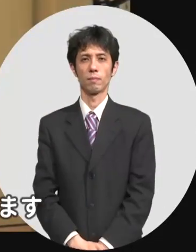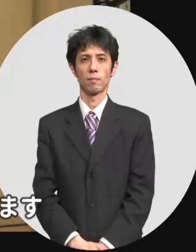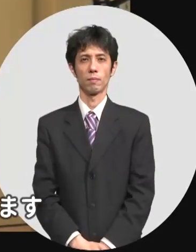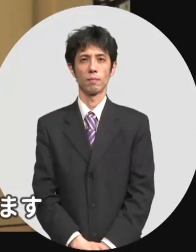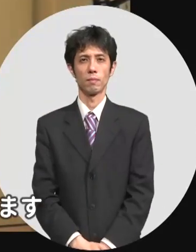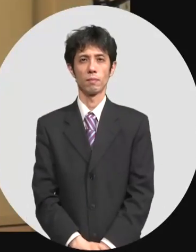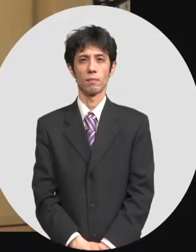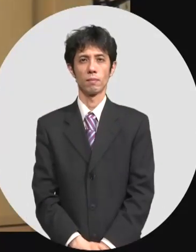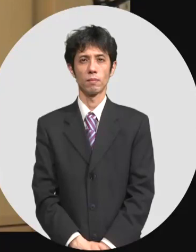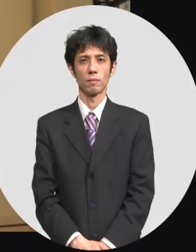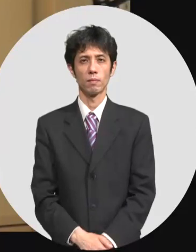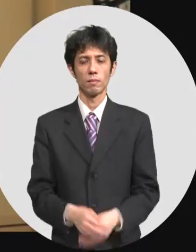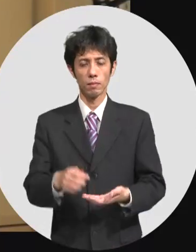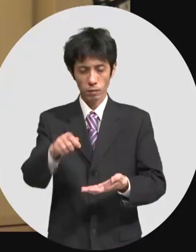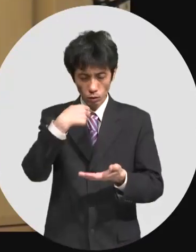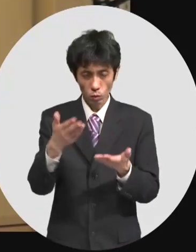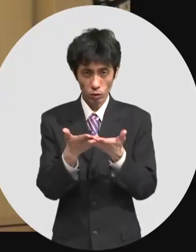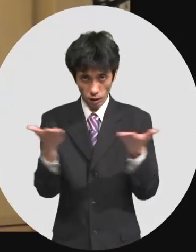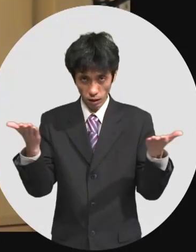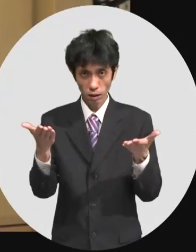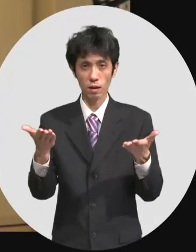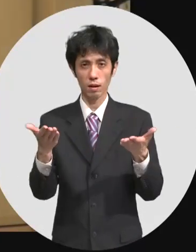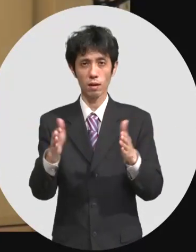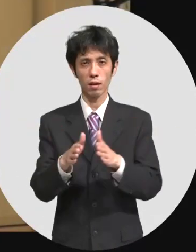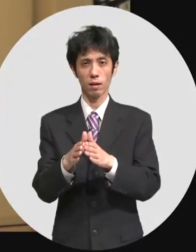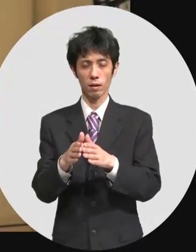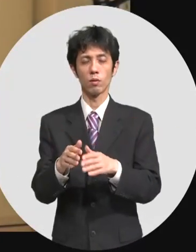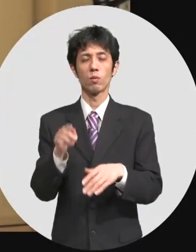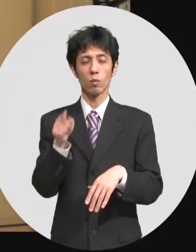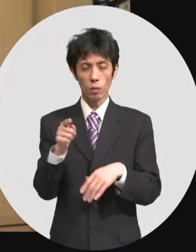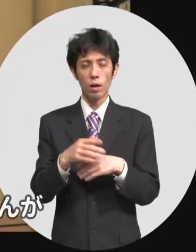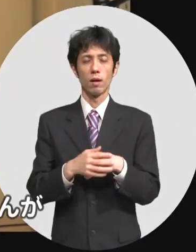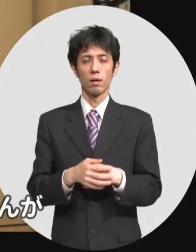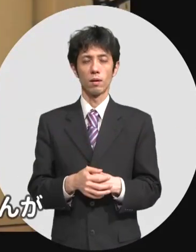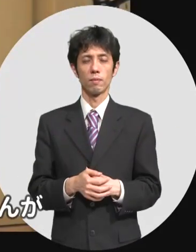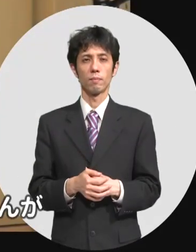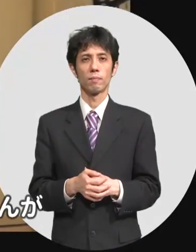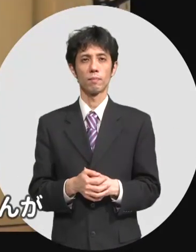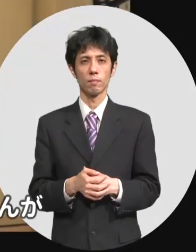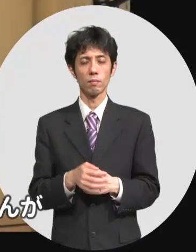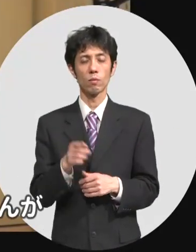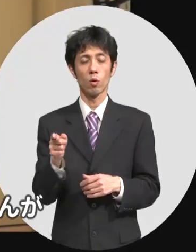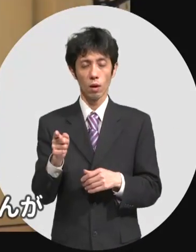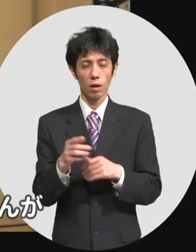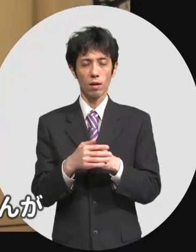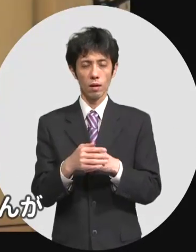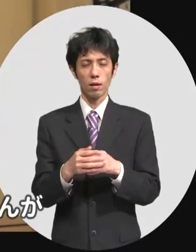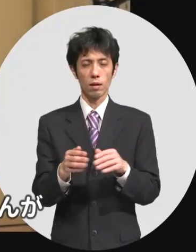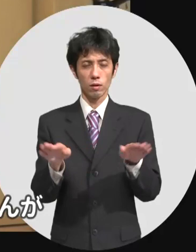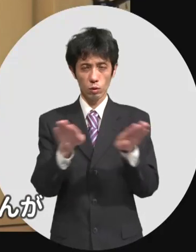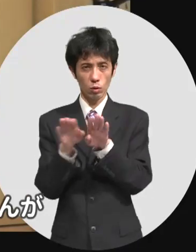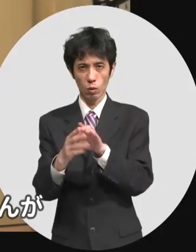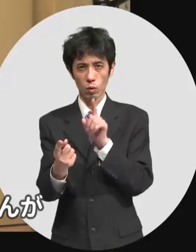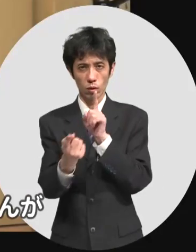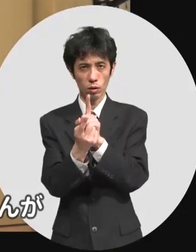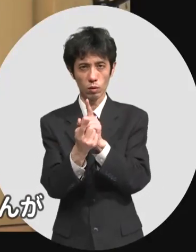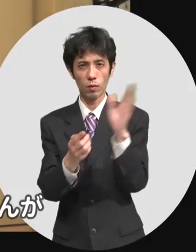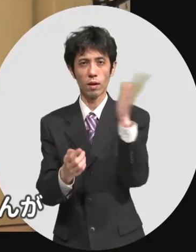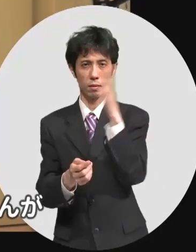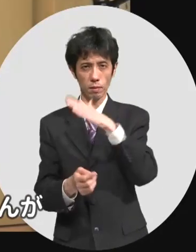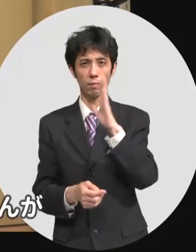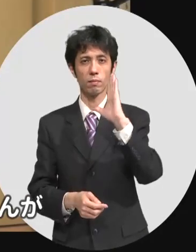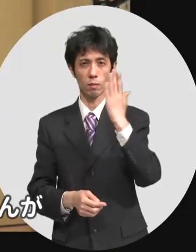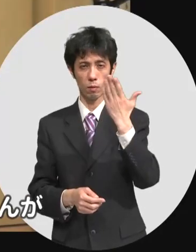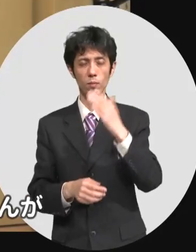ございます。それから飲食店の営業につきましては、これはまあ飲食店自身は休業対象の要請対象の施設ではありませんけれ